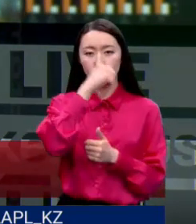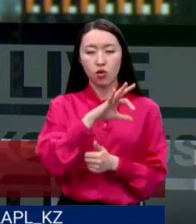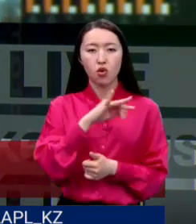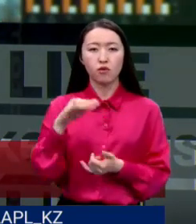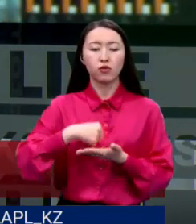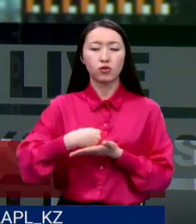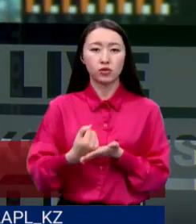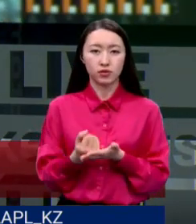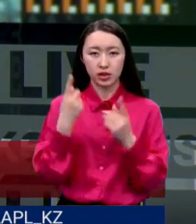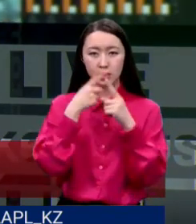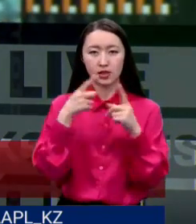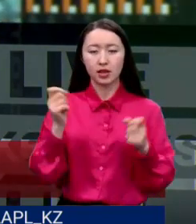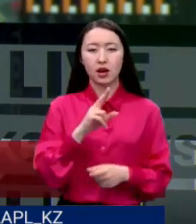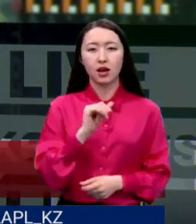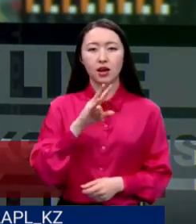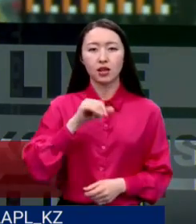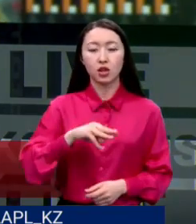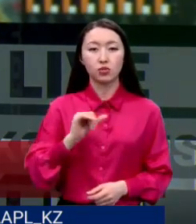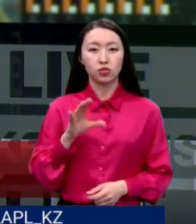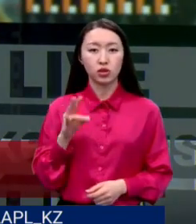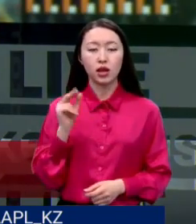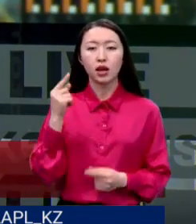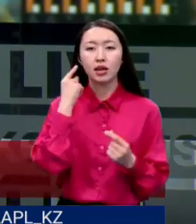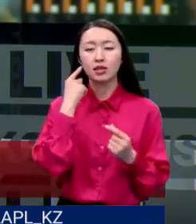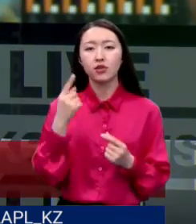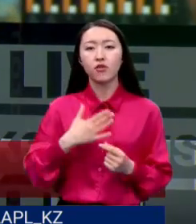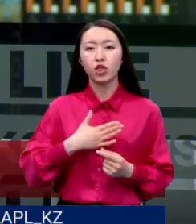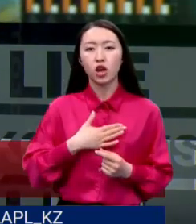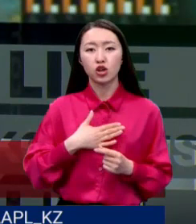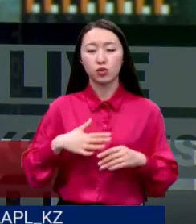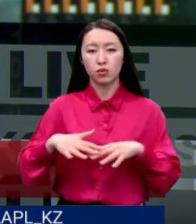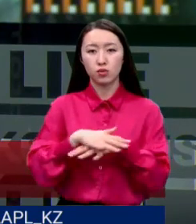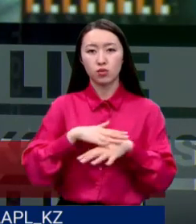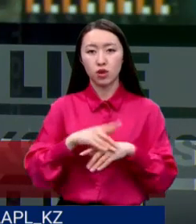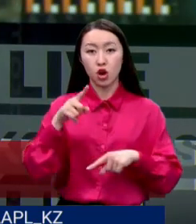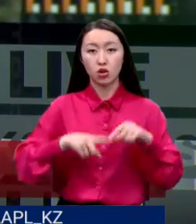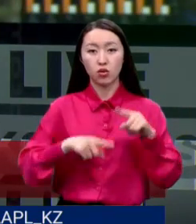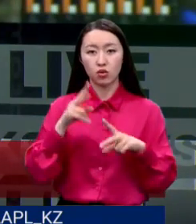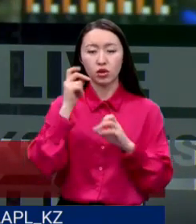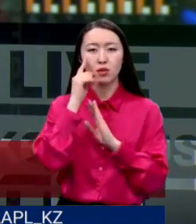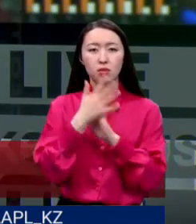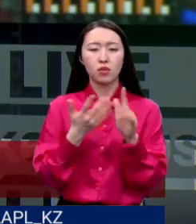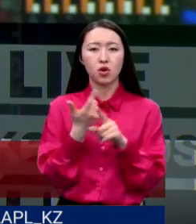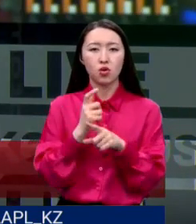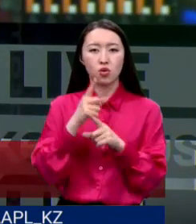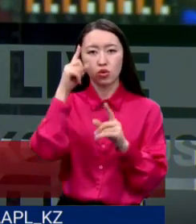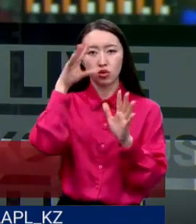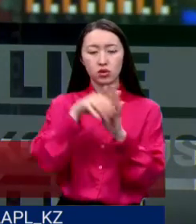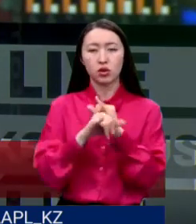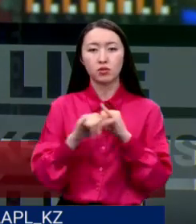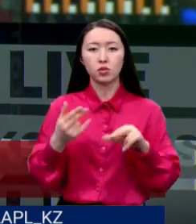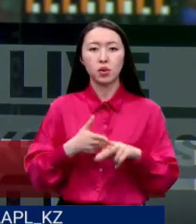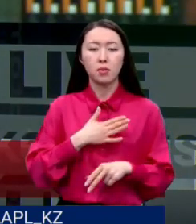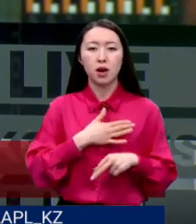заявил руководитель ведомства Канат Мусин. Как известно, в нашем обществе родственники – это понятие очень обширное, поэтому моя